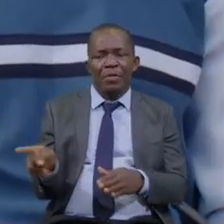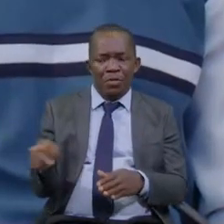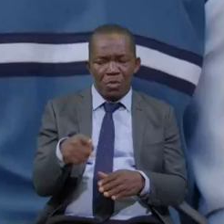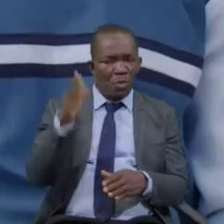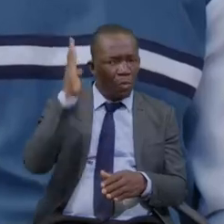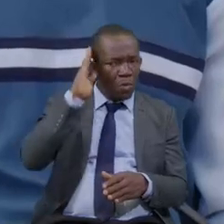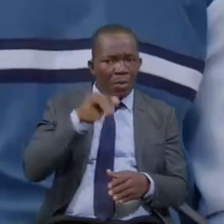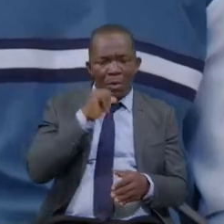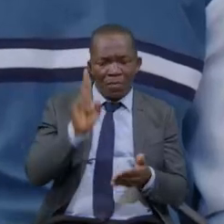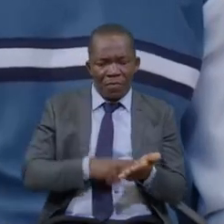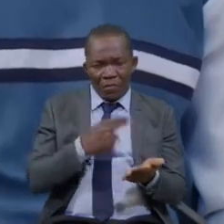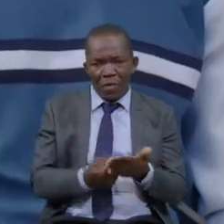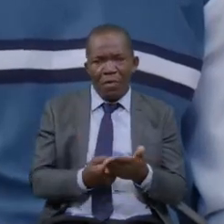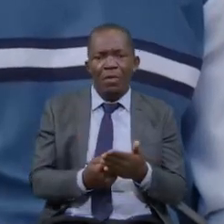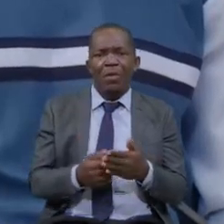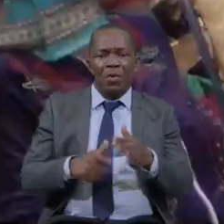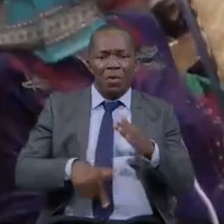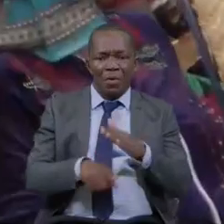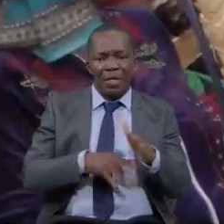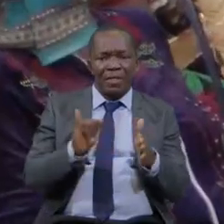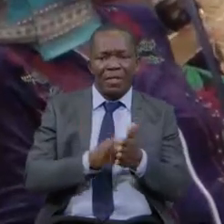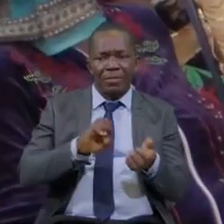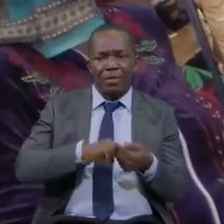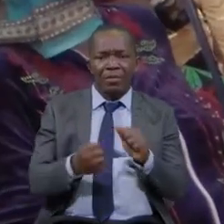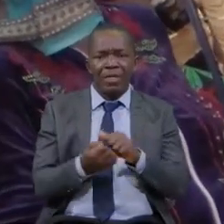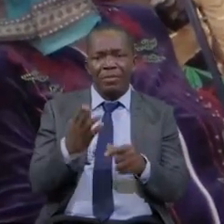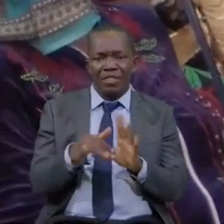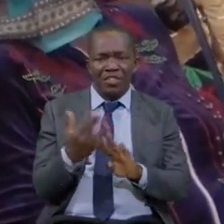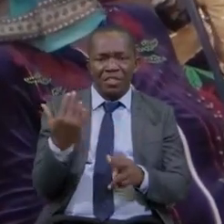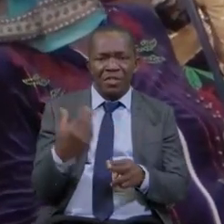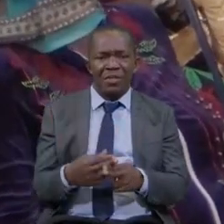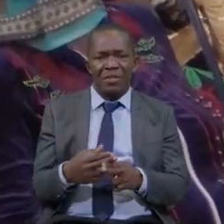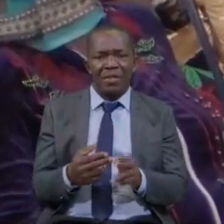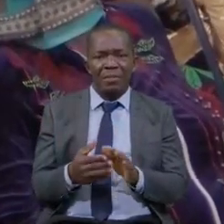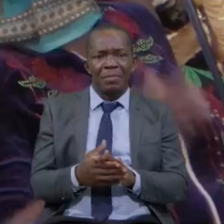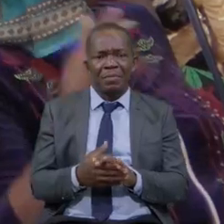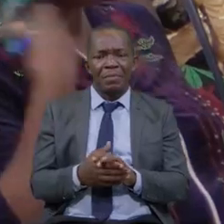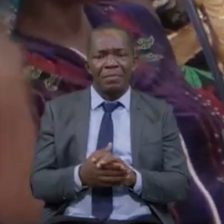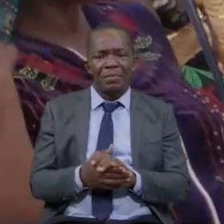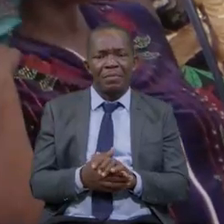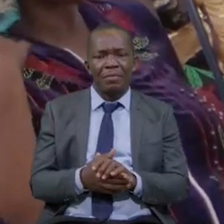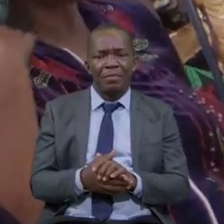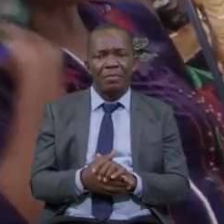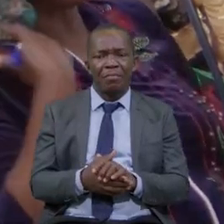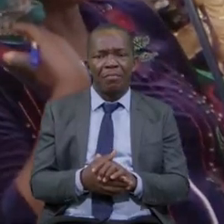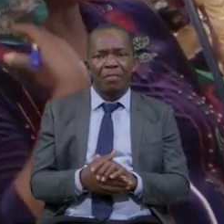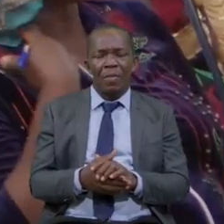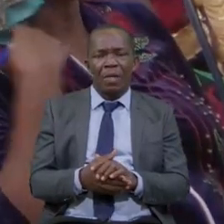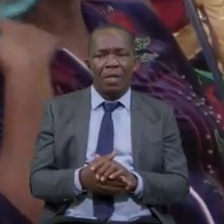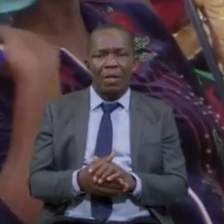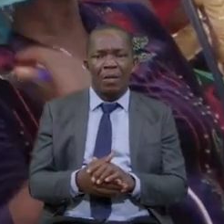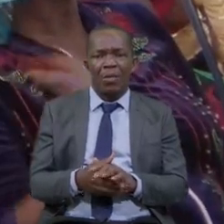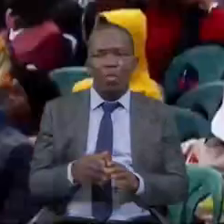tentation. Tu vas tenir. Et tu seras ferme. Tu vas vaincre au nom